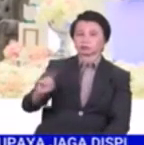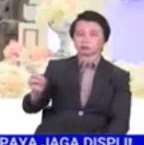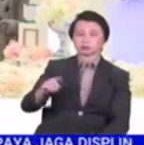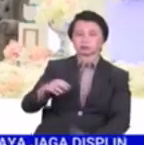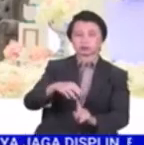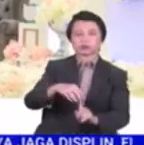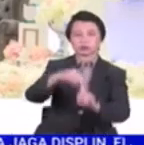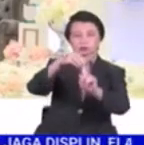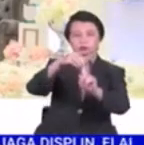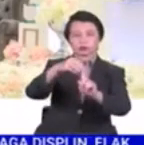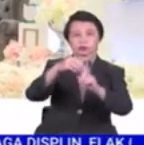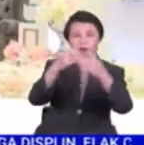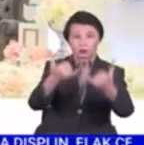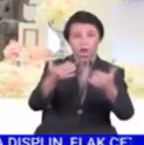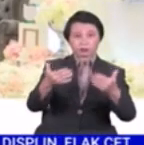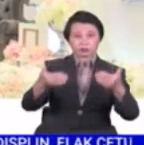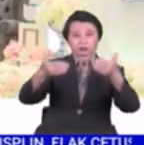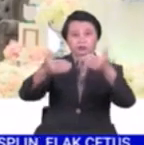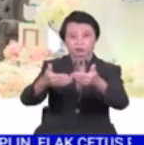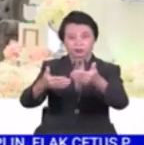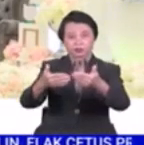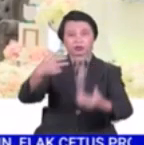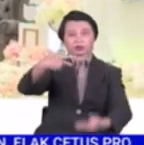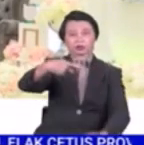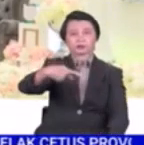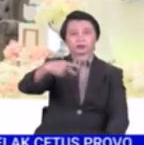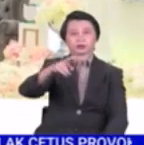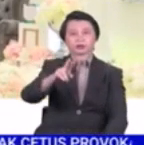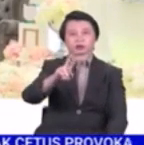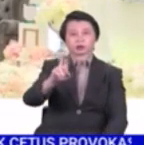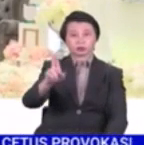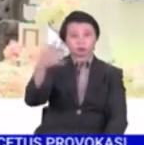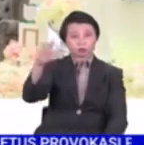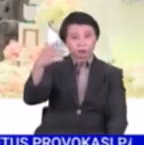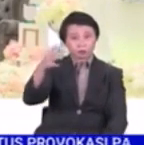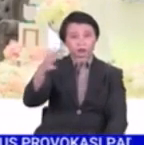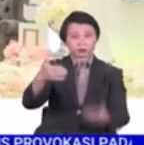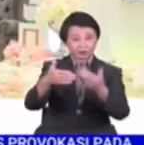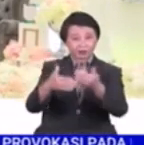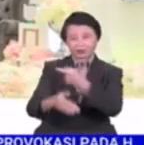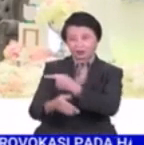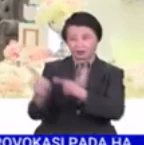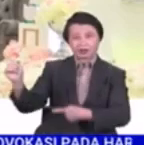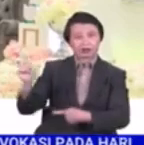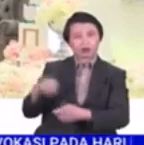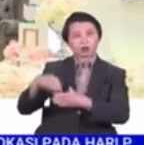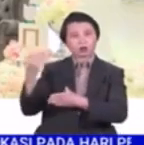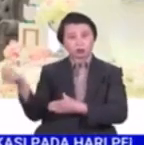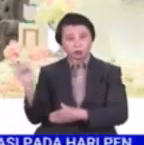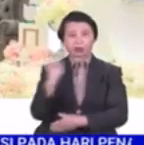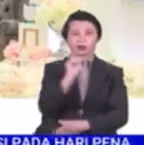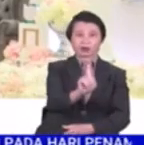sekali di dalam musim kempen pilihan PRU 15 ini, sebab